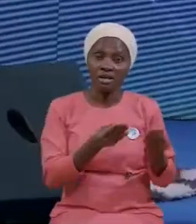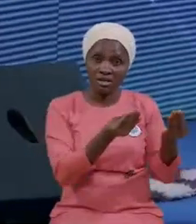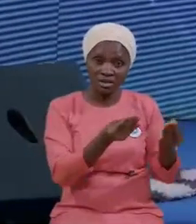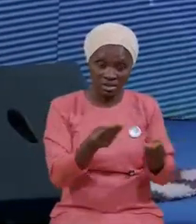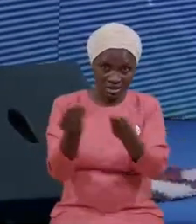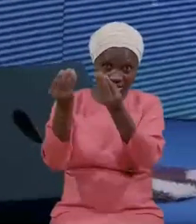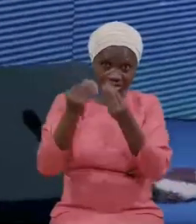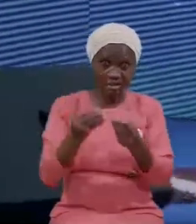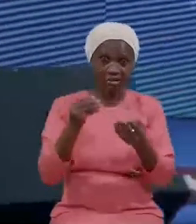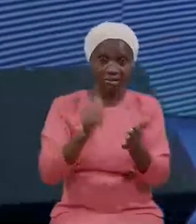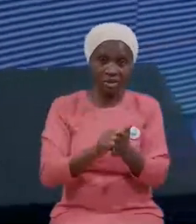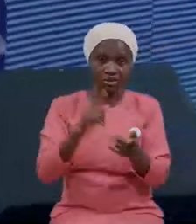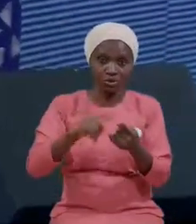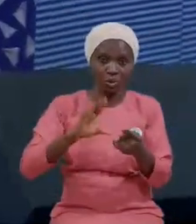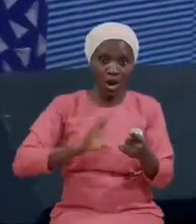vies.